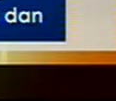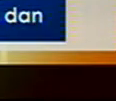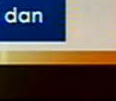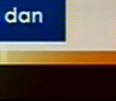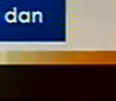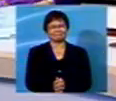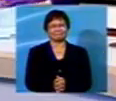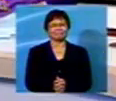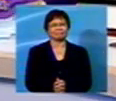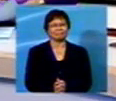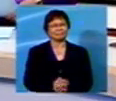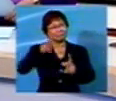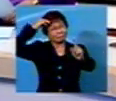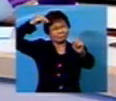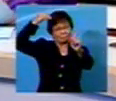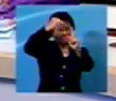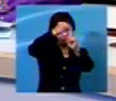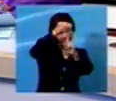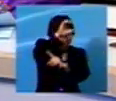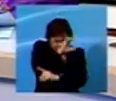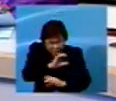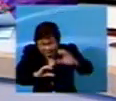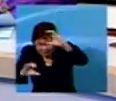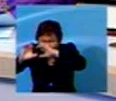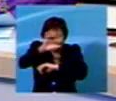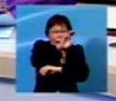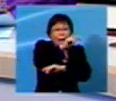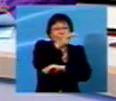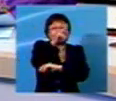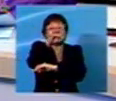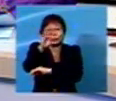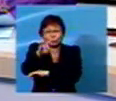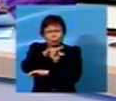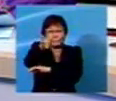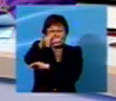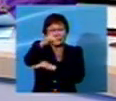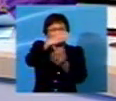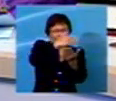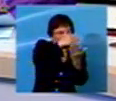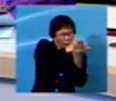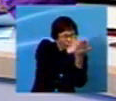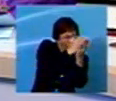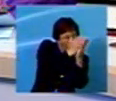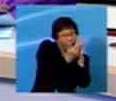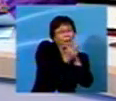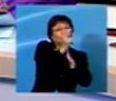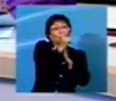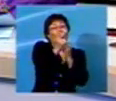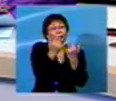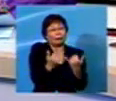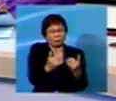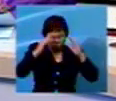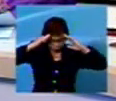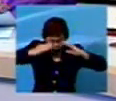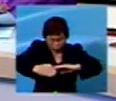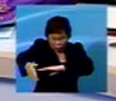justeru mereka misi pencarian pesawat MH370 memasuki fasa kedua dengan keutamaan tertumpu di